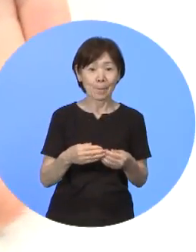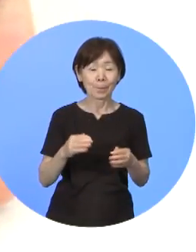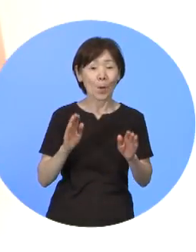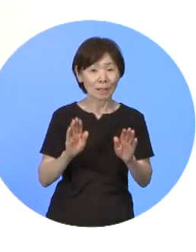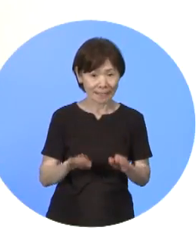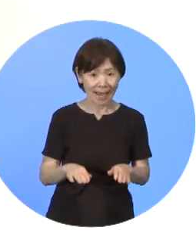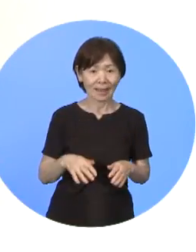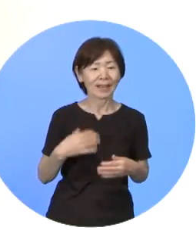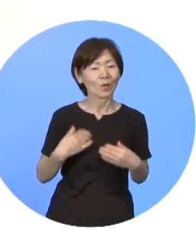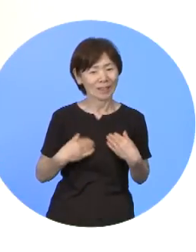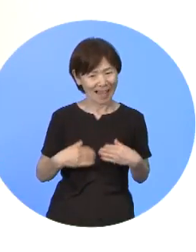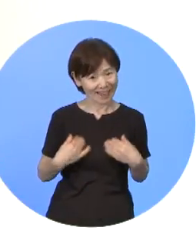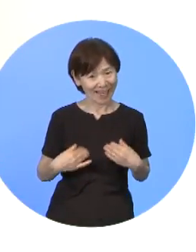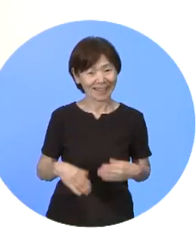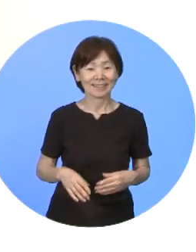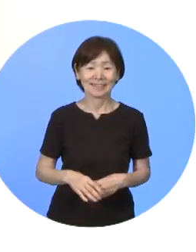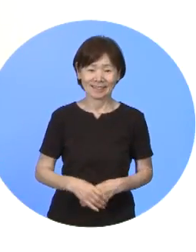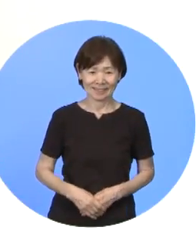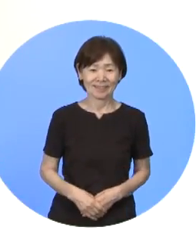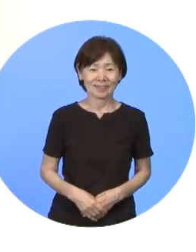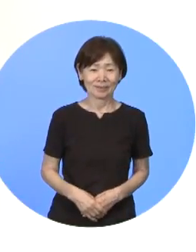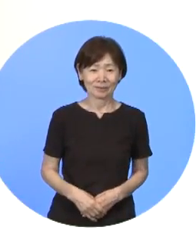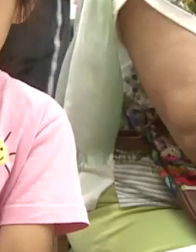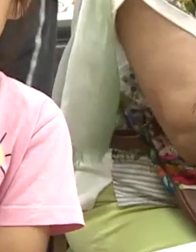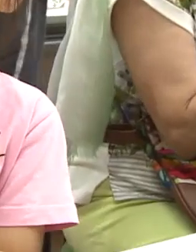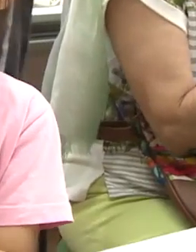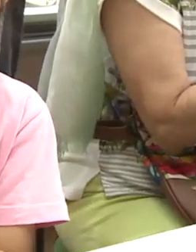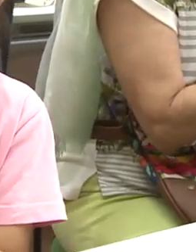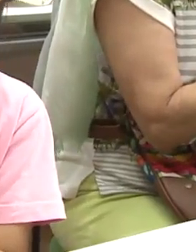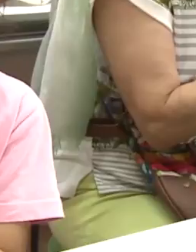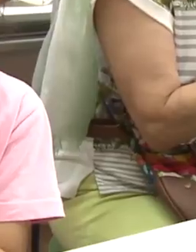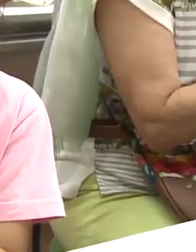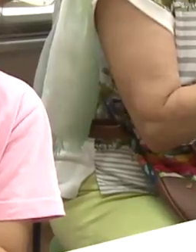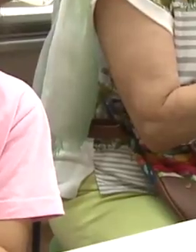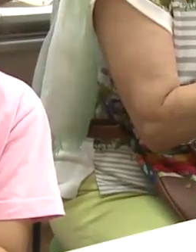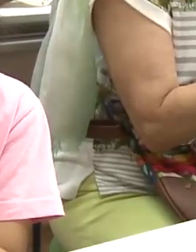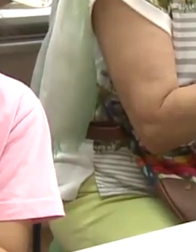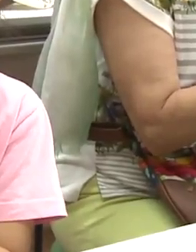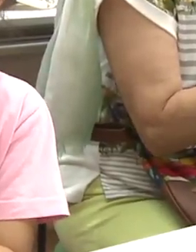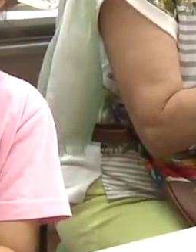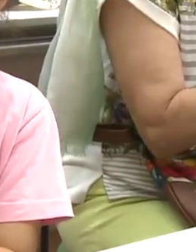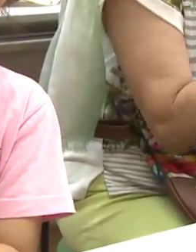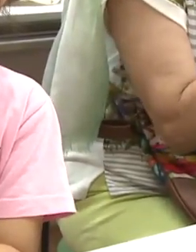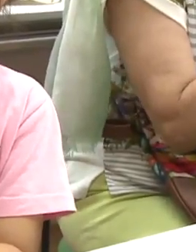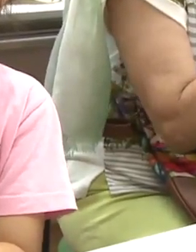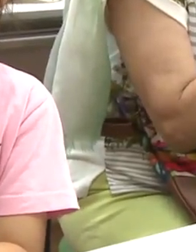を作るのを体験しました。 楽しかった。